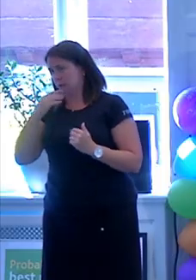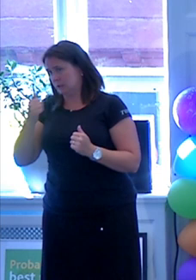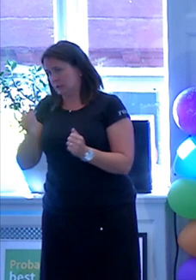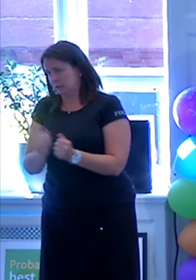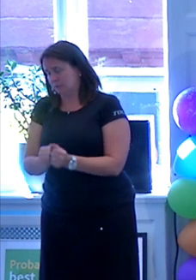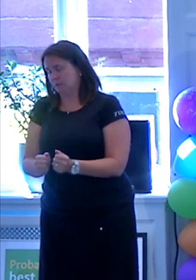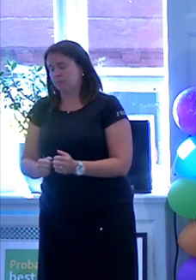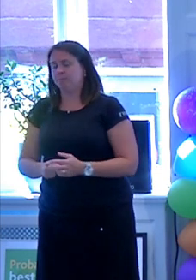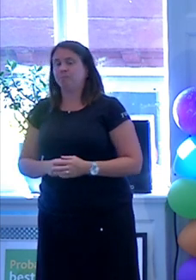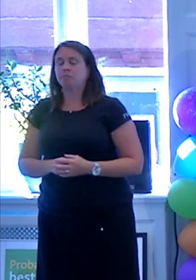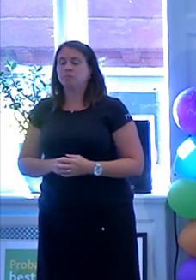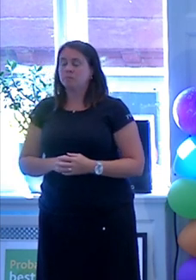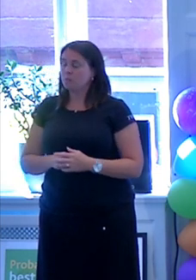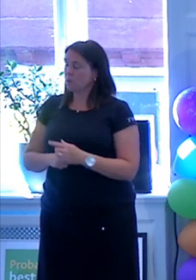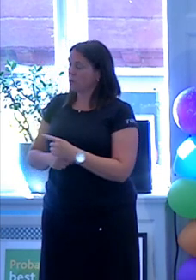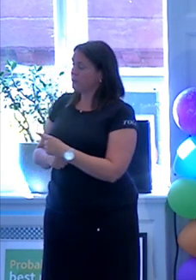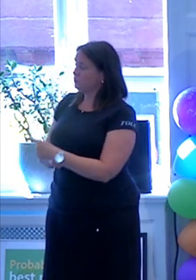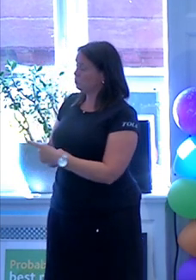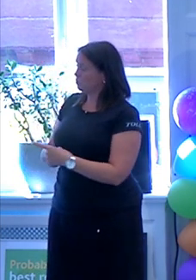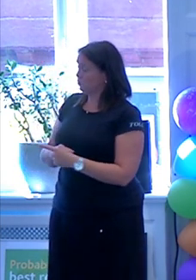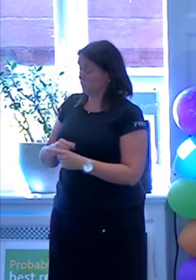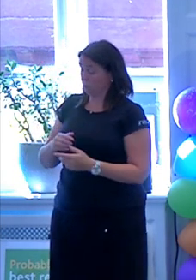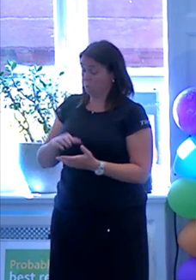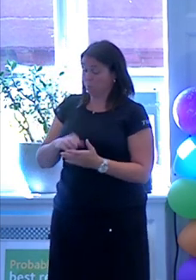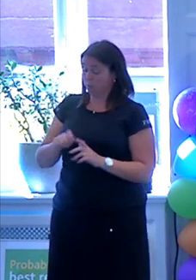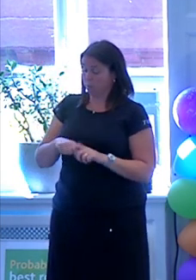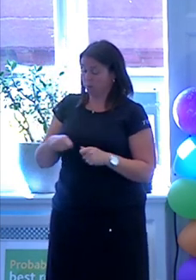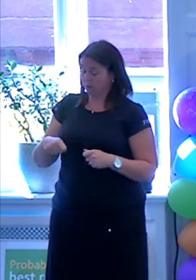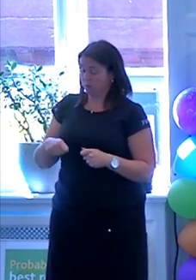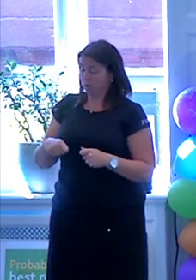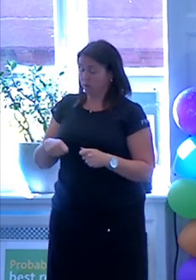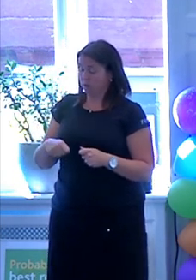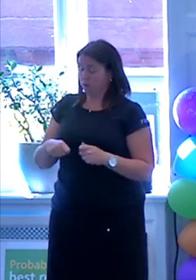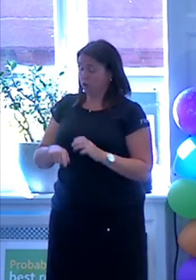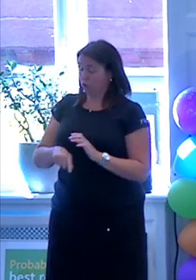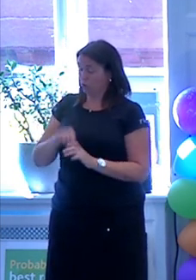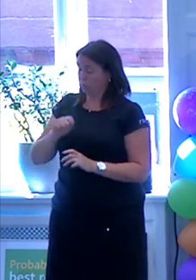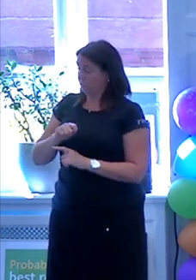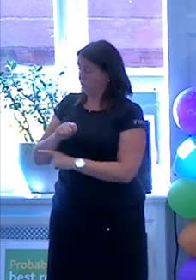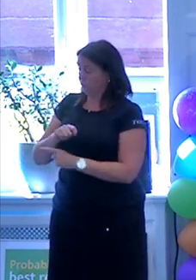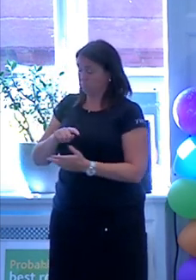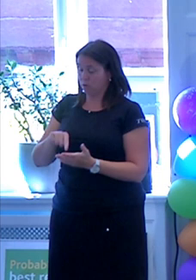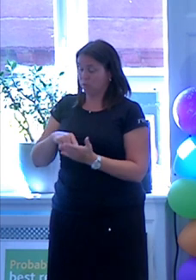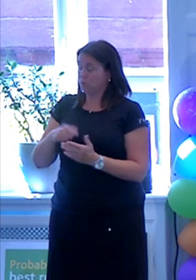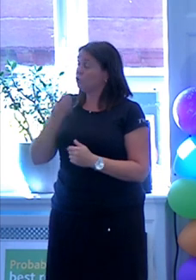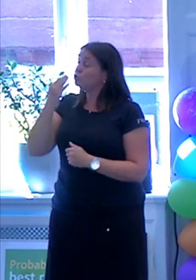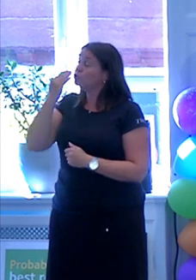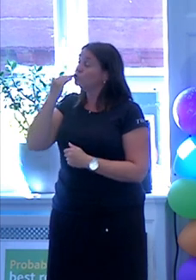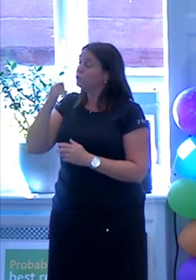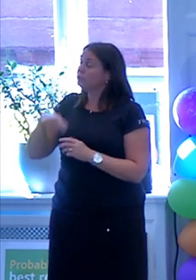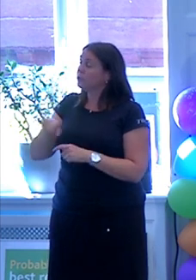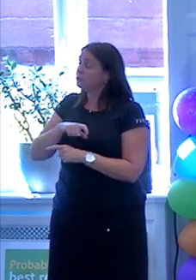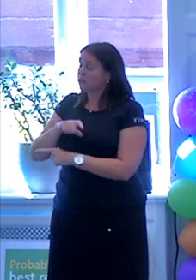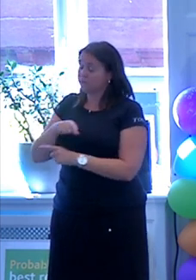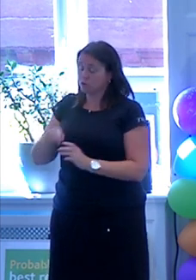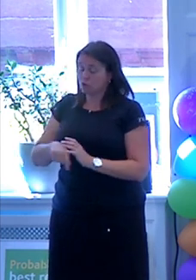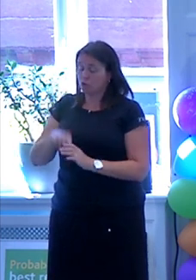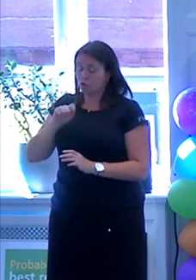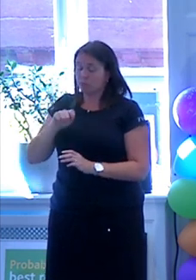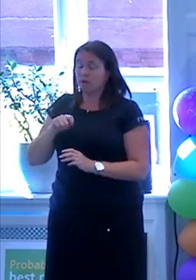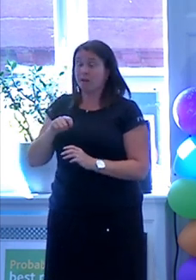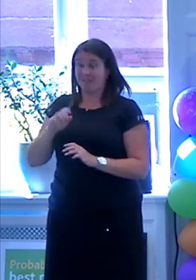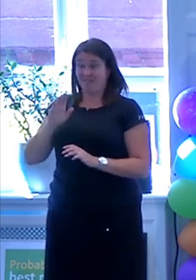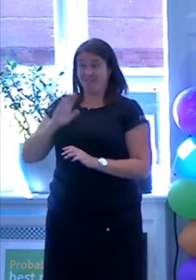som kommunförbundet i Skåne har gått ut starkt med, jag tror det nog bara någon vecka sedan, att vi kan